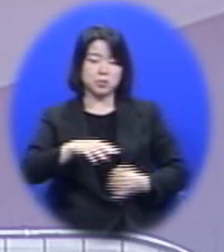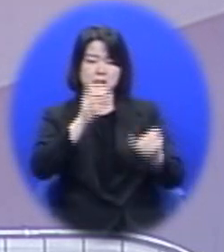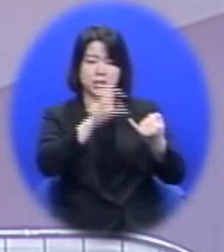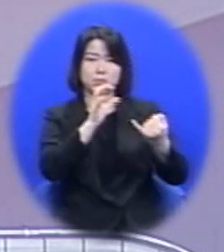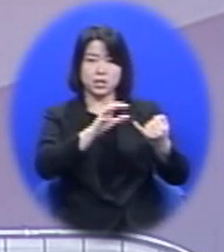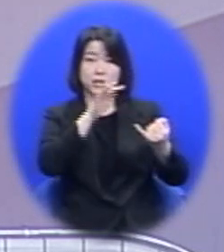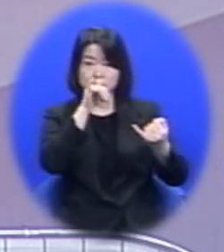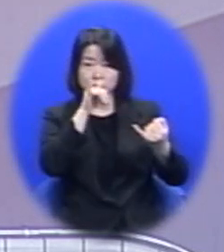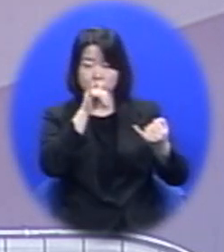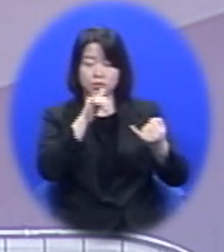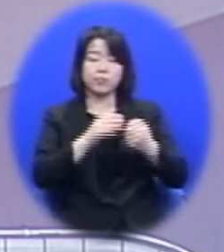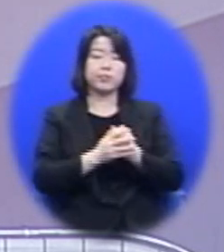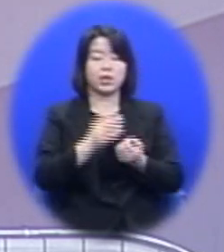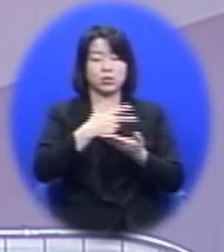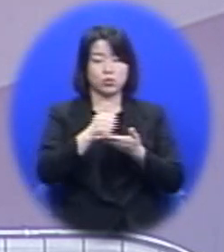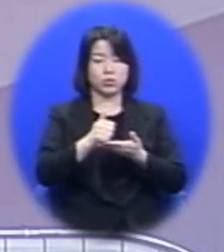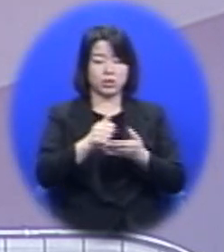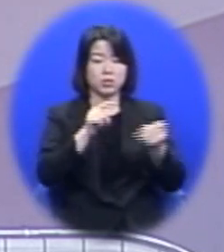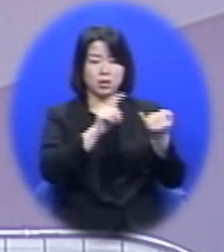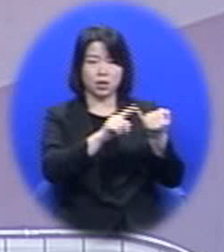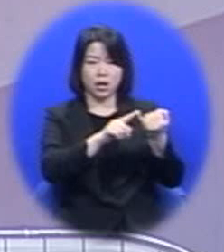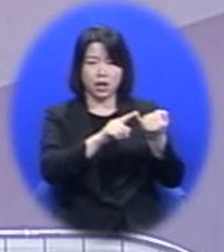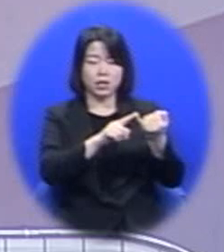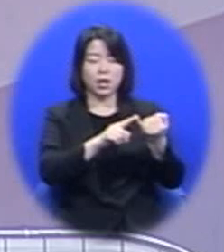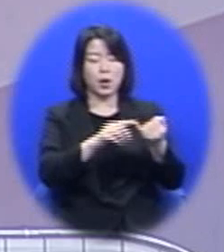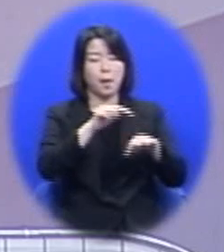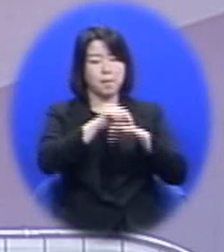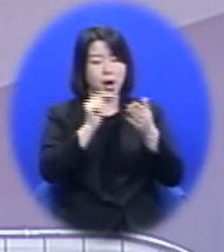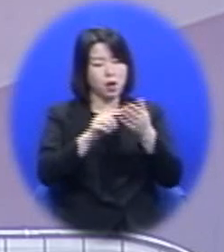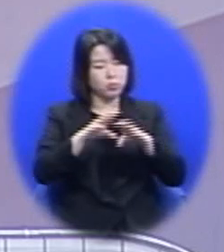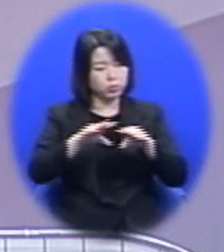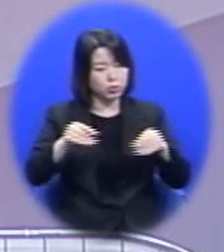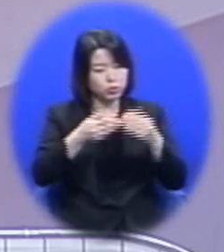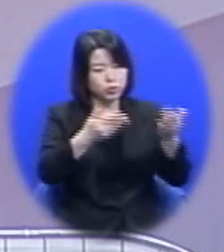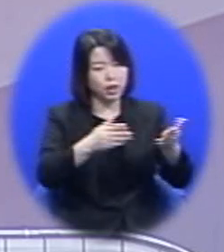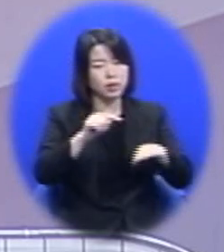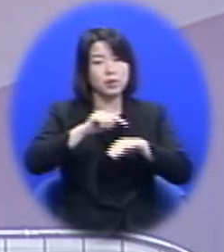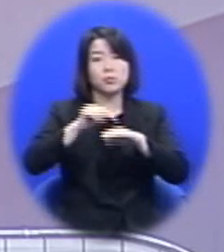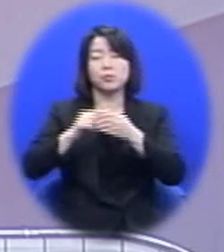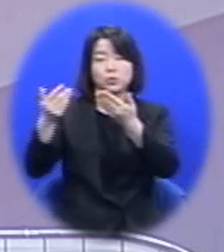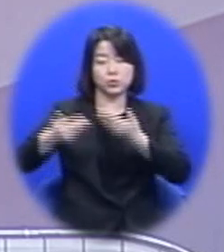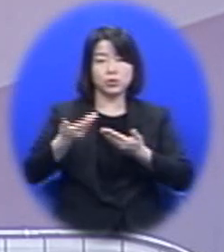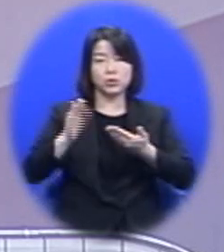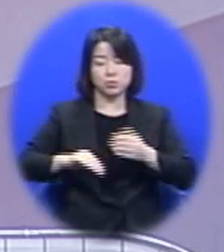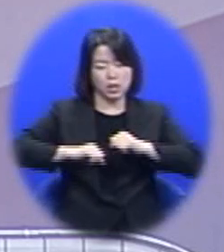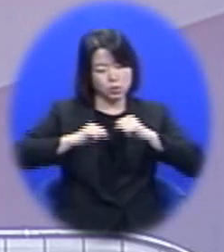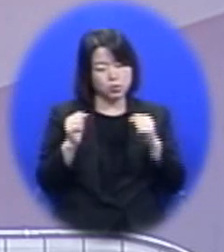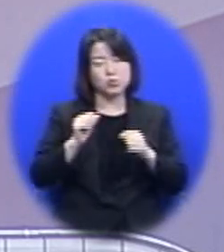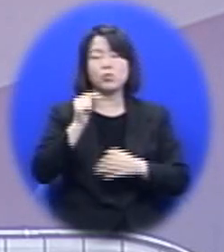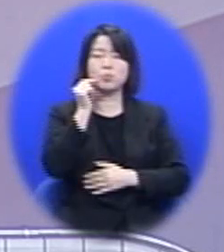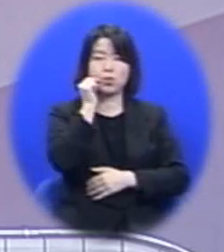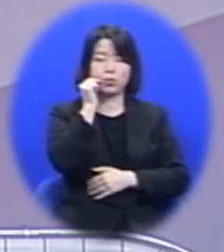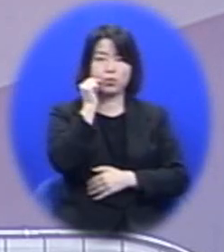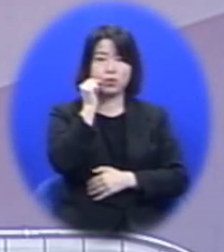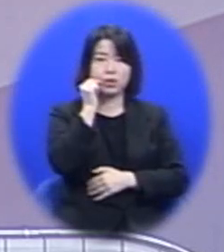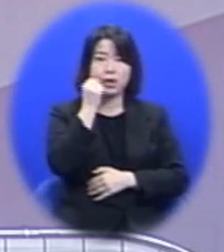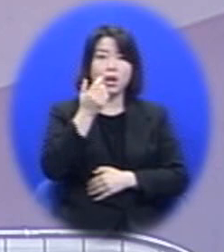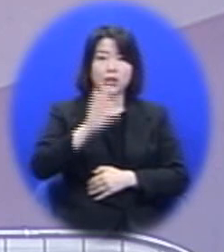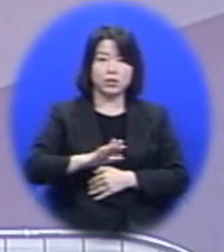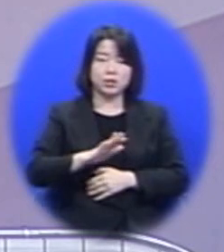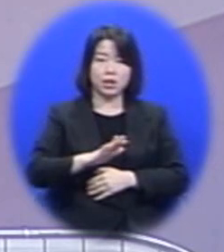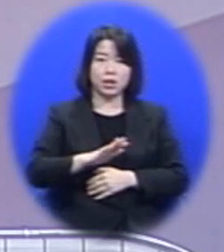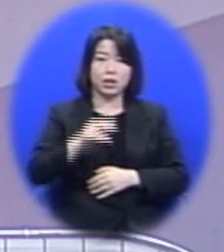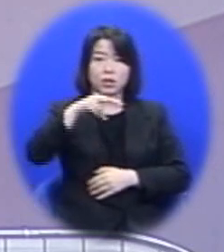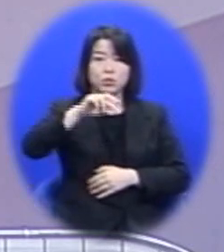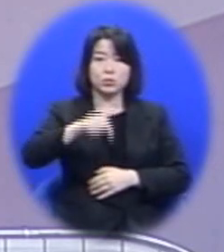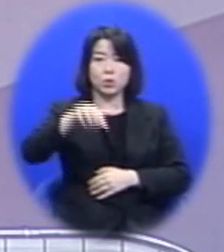쳤습니다. 주님께서는 아내의 마음을 풀어주라는 마음을 주셨지만 순종하지 못했습니다. 그런데 속해